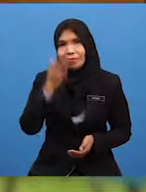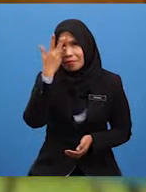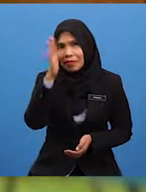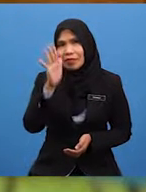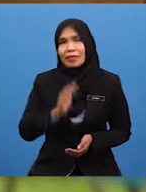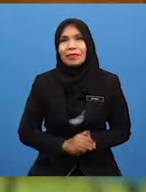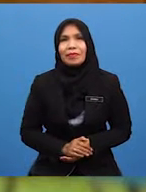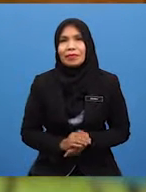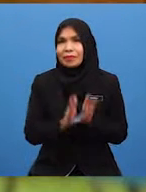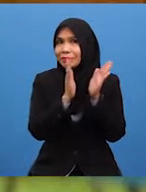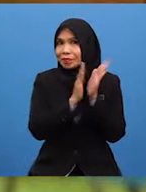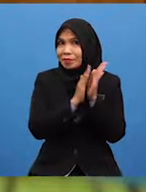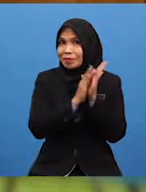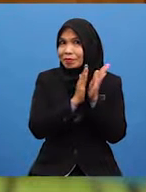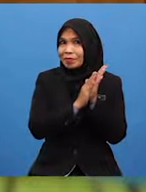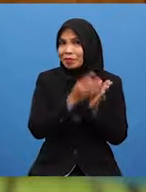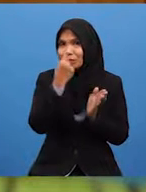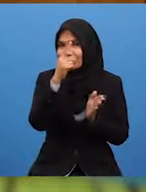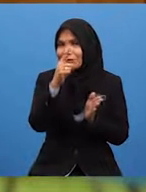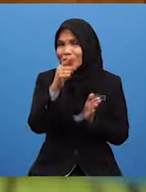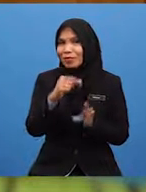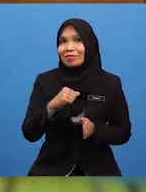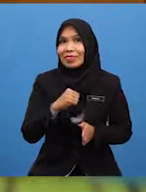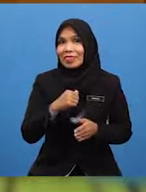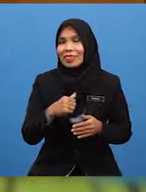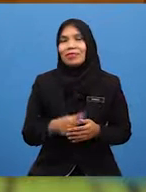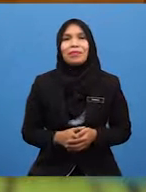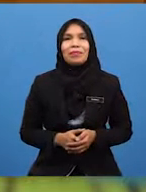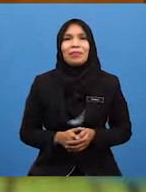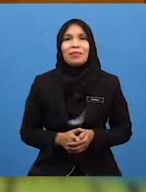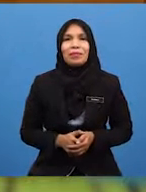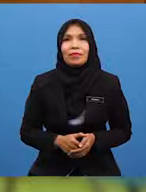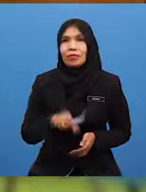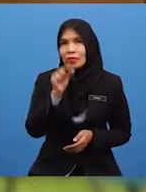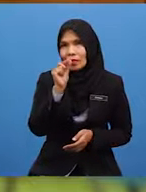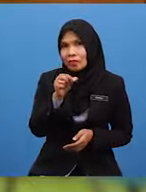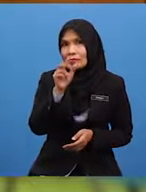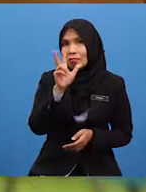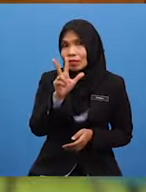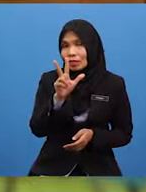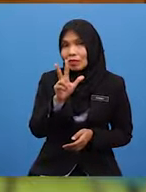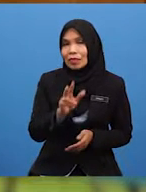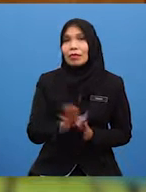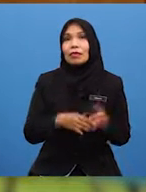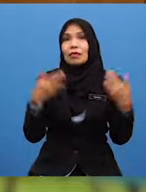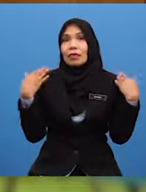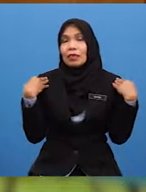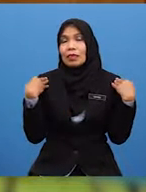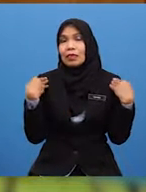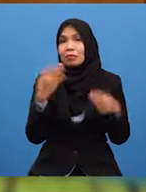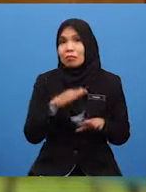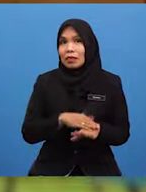Pandai! Beri tepukan untuk diri kamu. Titik 3 berada pada lajur